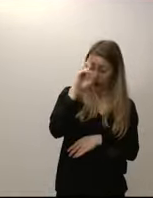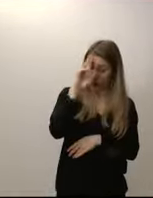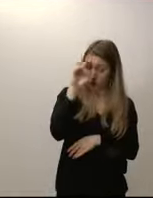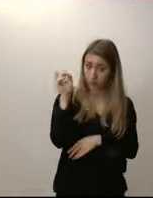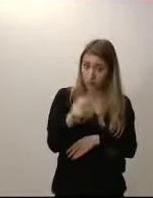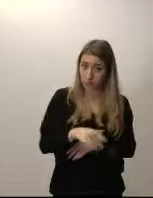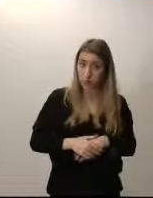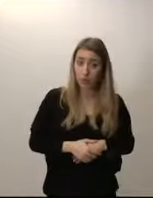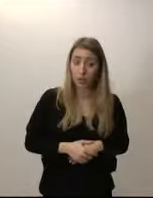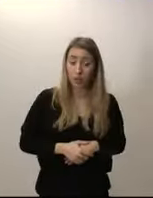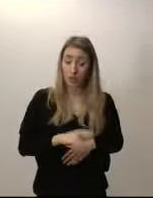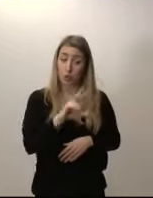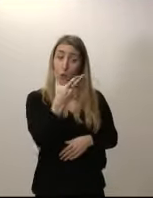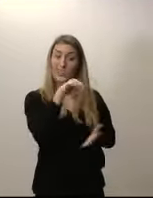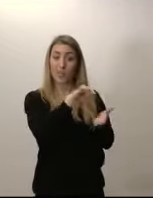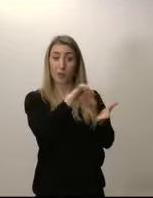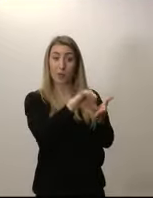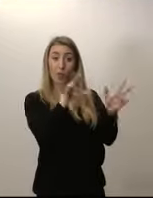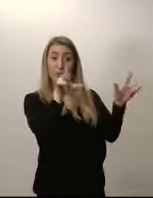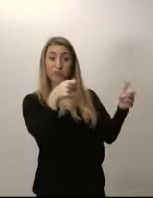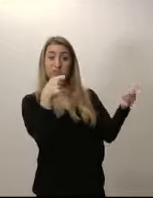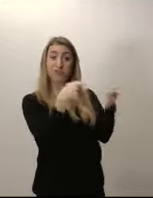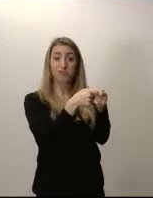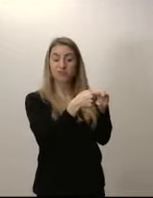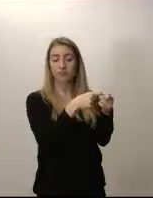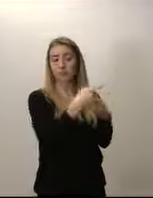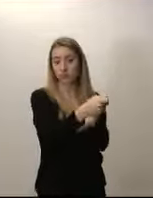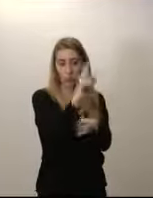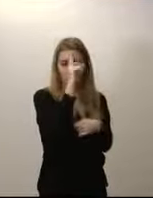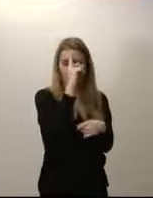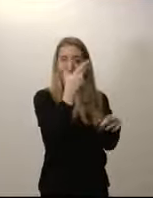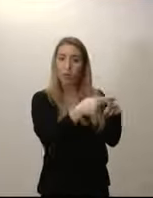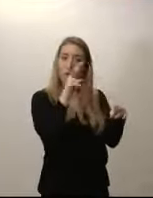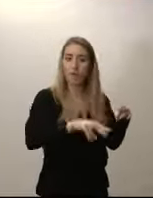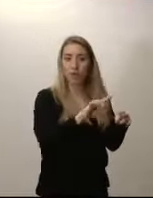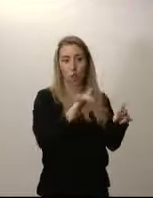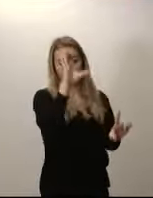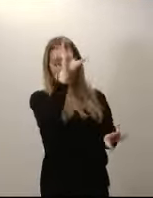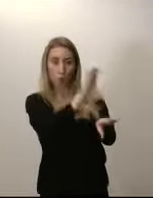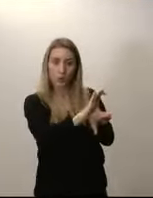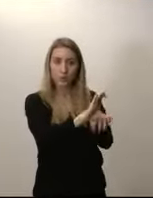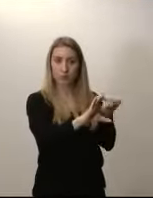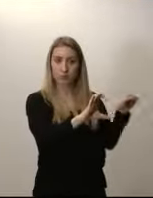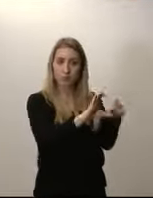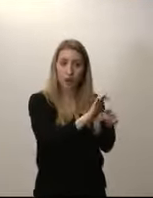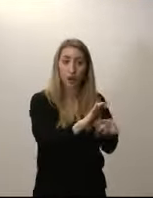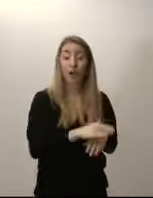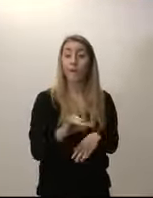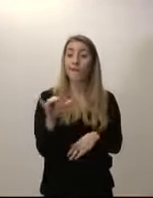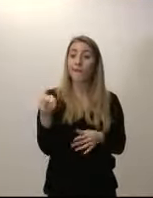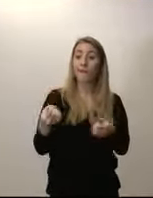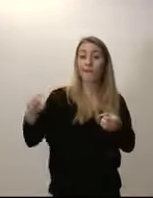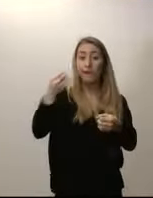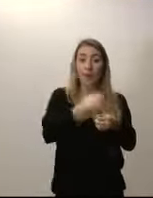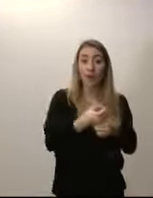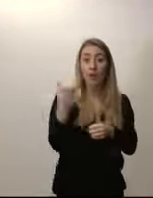Vous avez parfaitement raison. Le troisième lieu, ça n'était pas le nom, c'est un concept, le troisième lieu. Voilà. Ce n'est pas nous qui l'avons inventé, c'est un concept qui a été élaboré par des urbanistes,